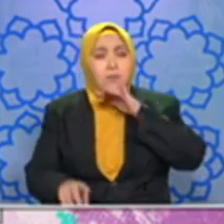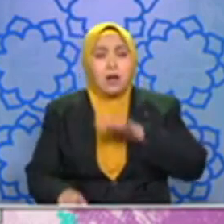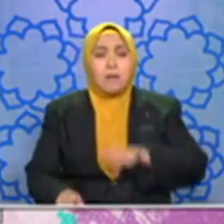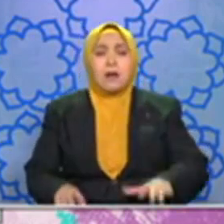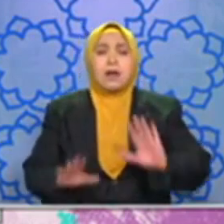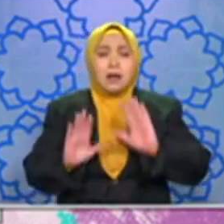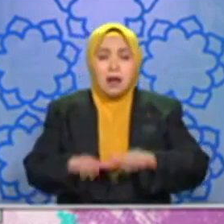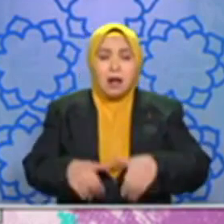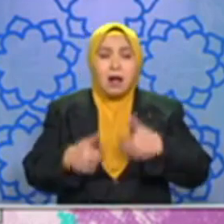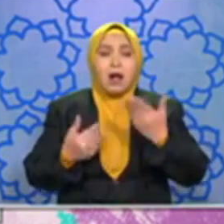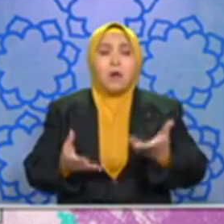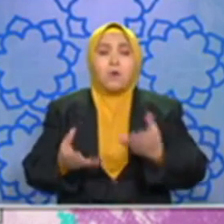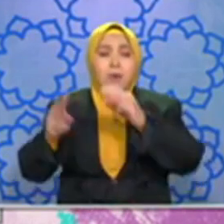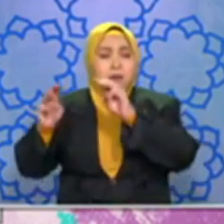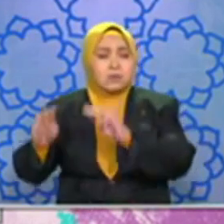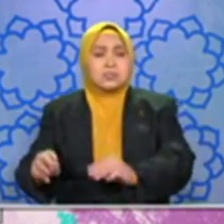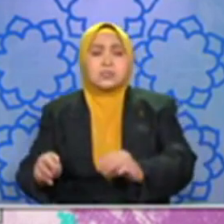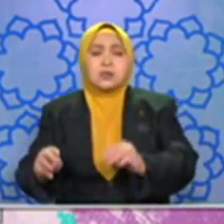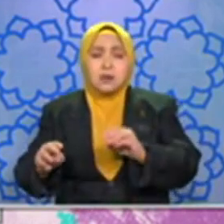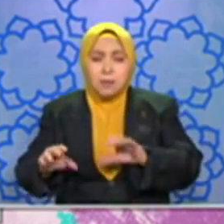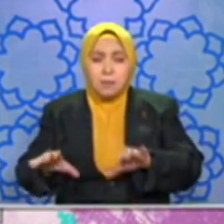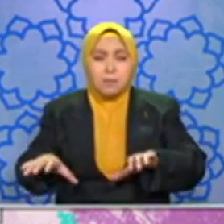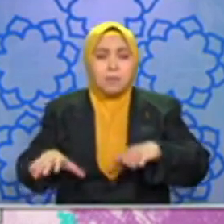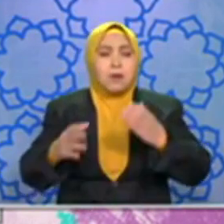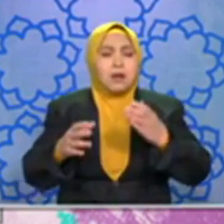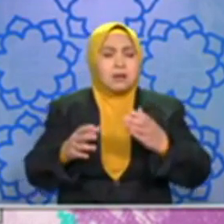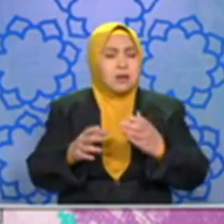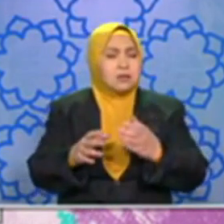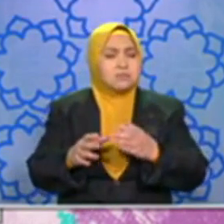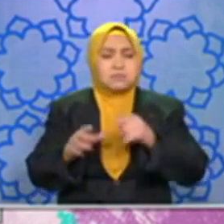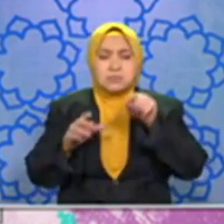انظر كيف ضربوا لك